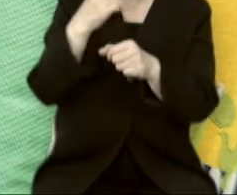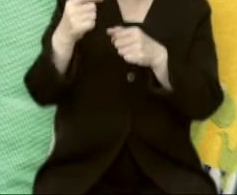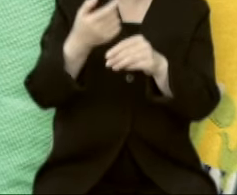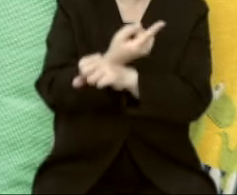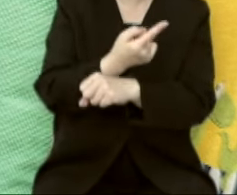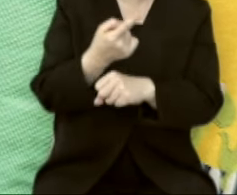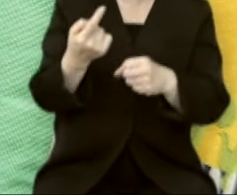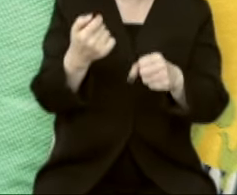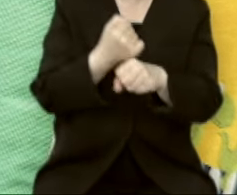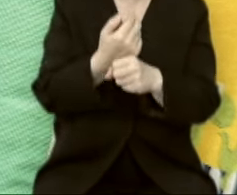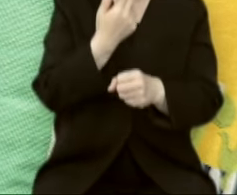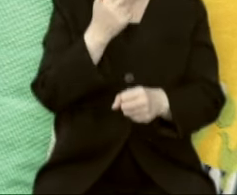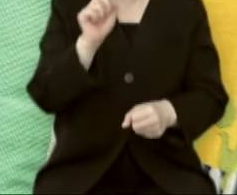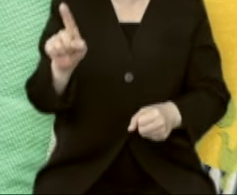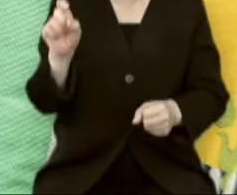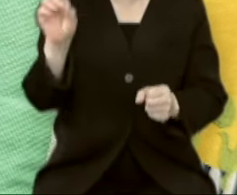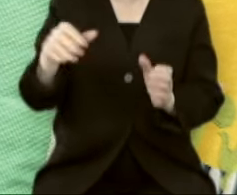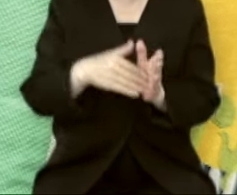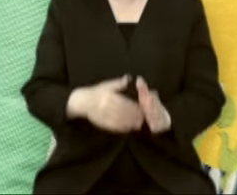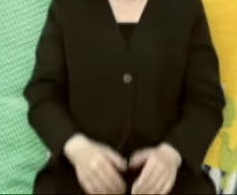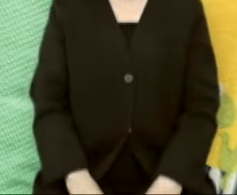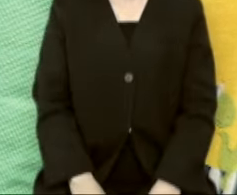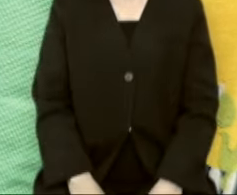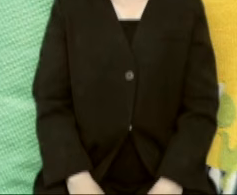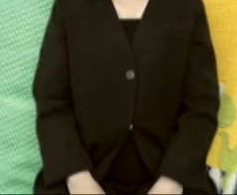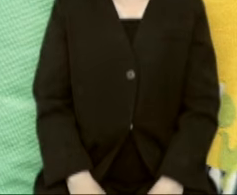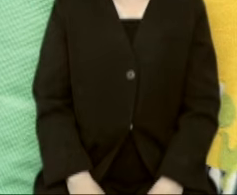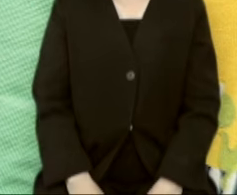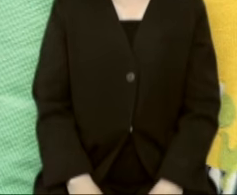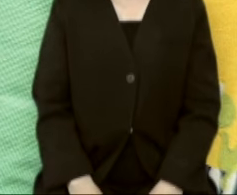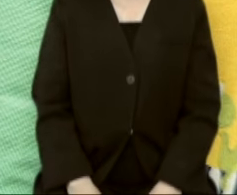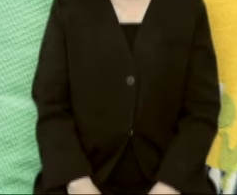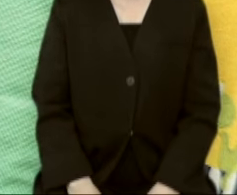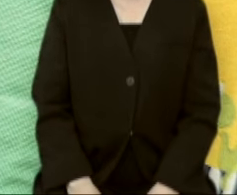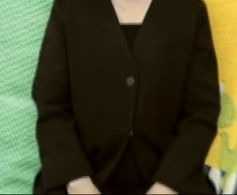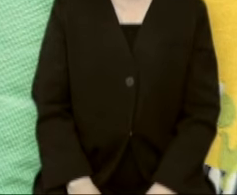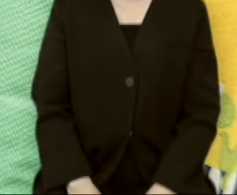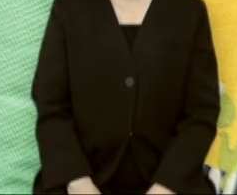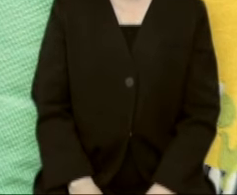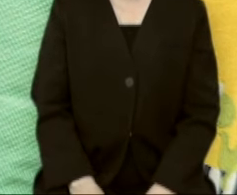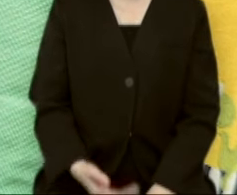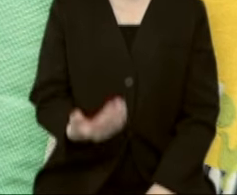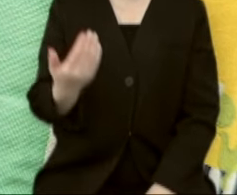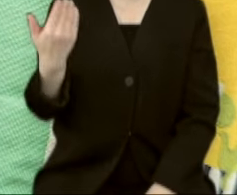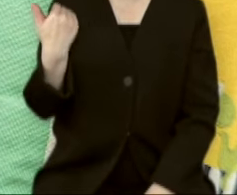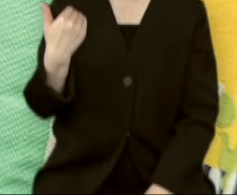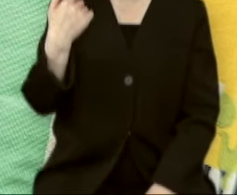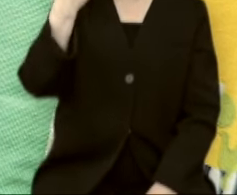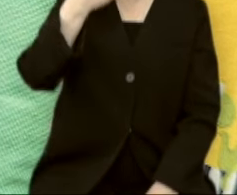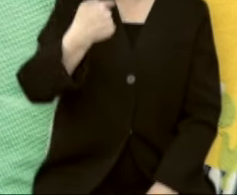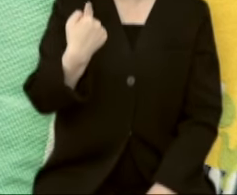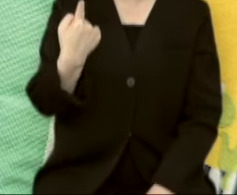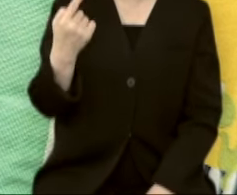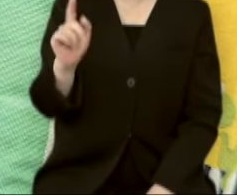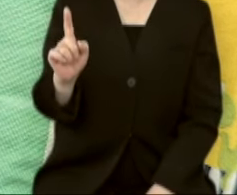할 게 없어요. 네. 그렇게 이야기를 했어요. 근데 바로 그 전에 그분의